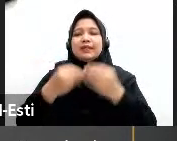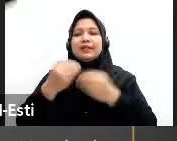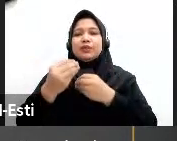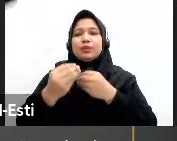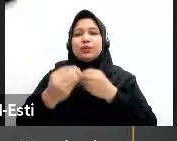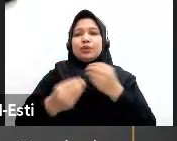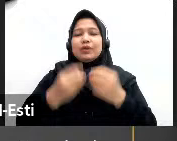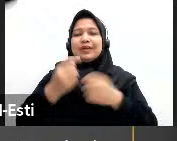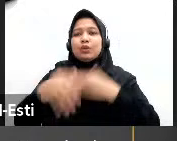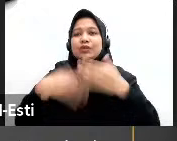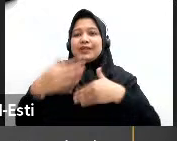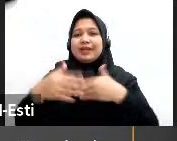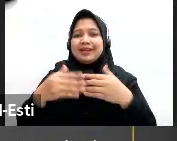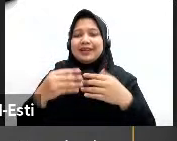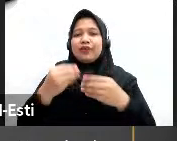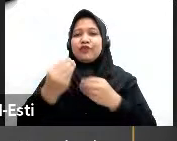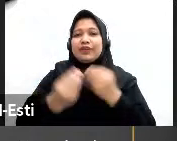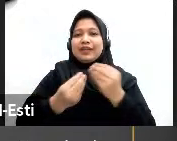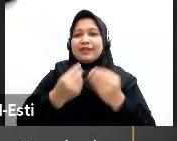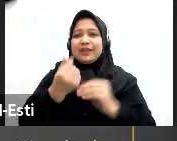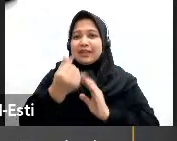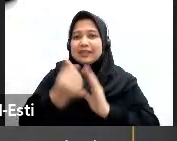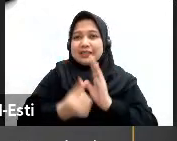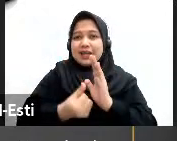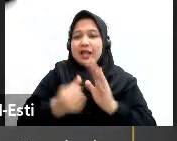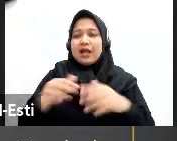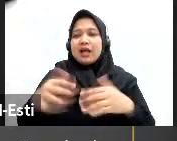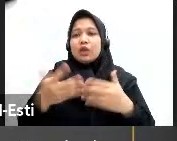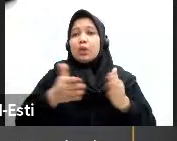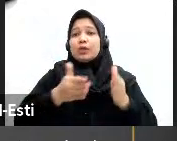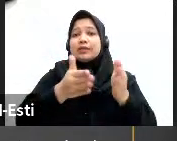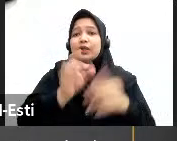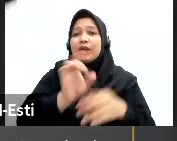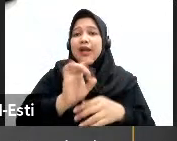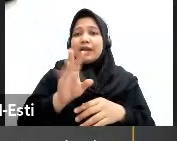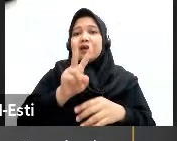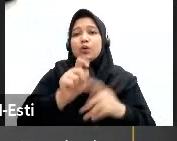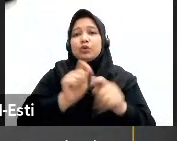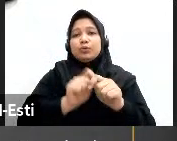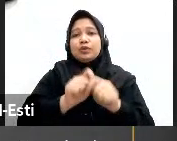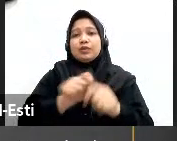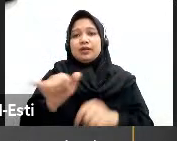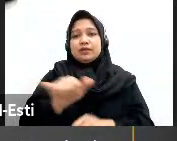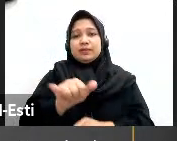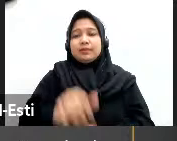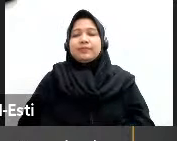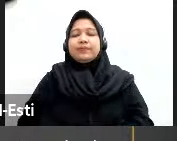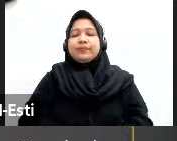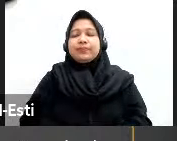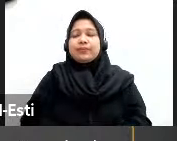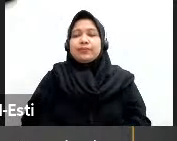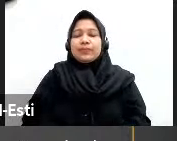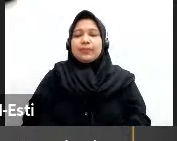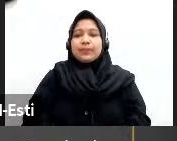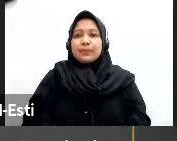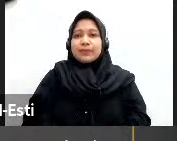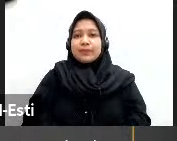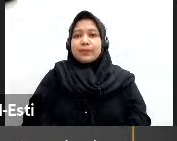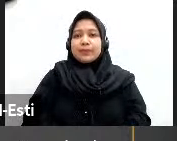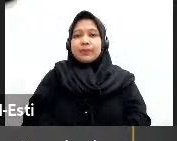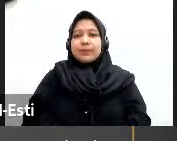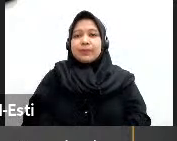ataupun kalau sektor yang lain juga harus dibuatkan hal yang sama nah kemudian kalau